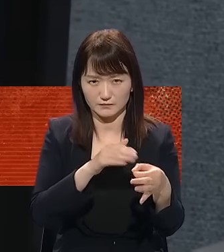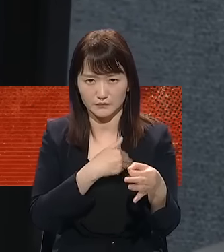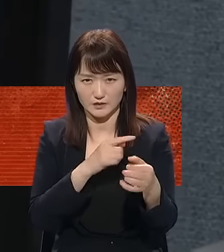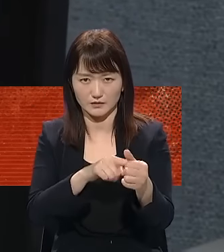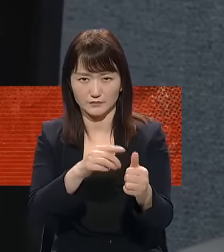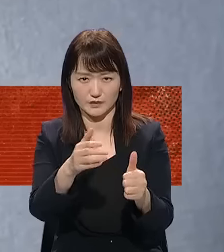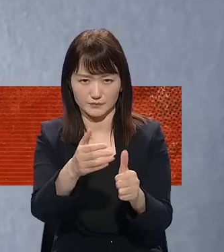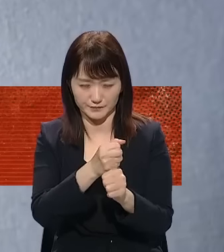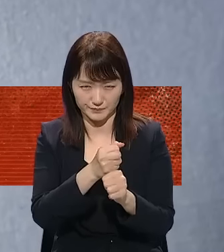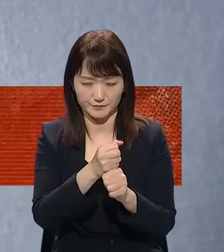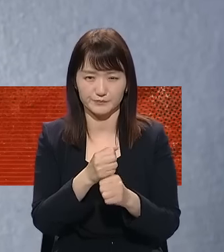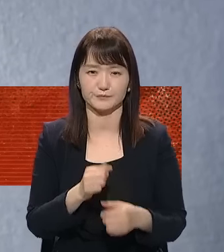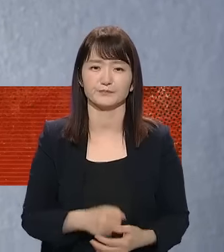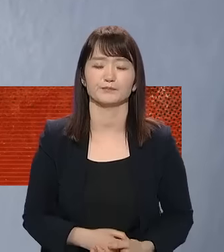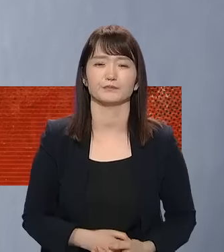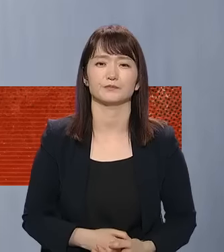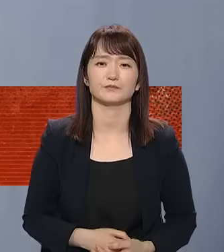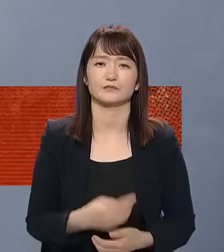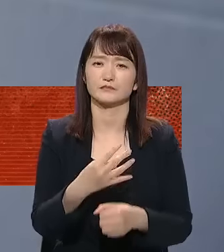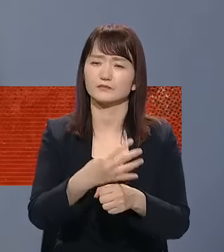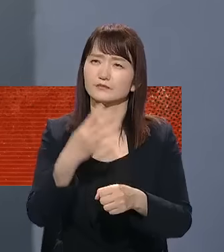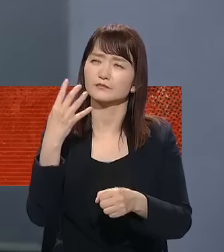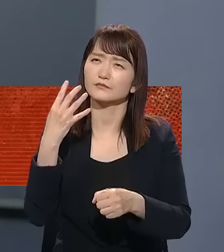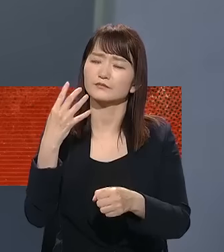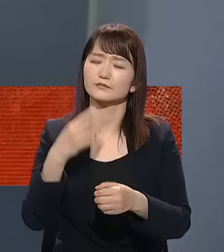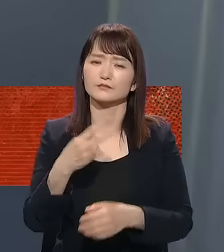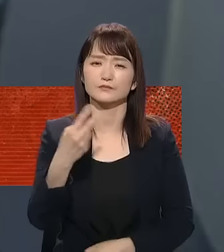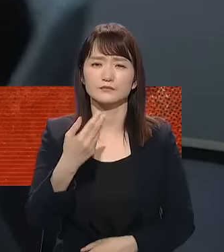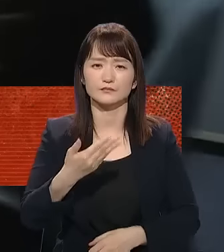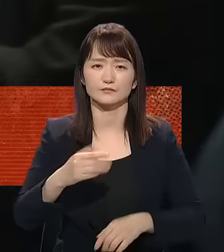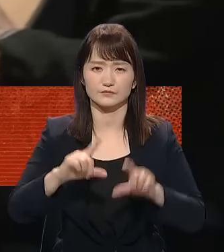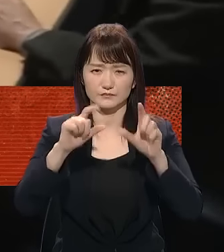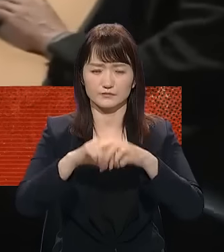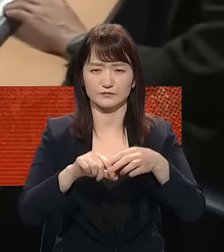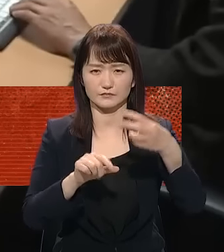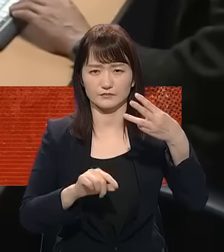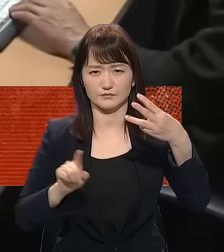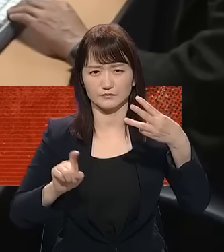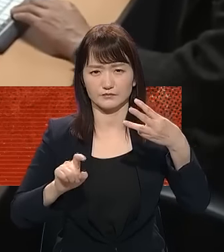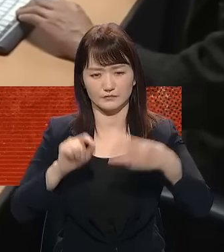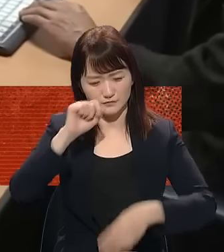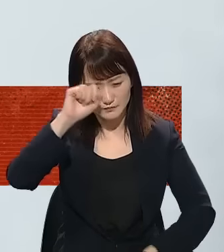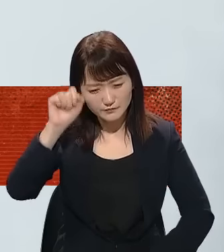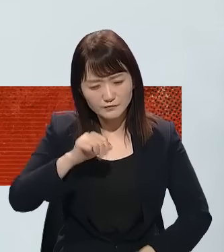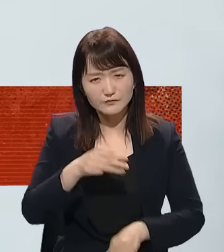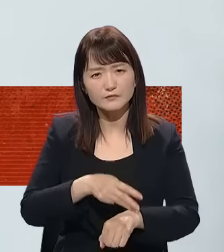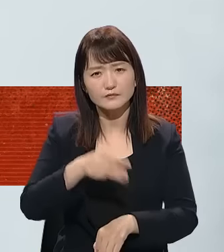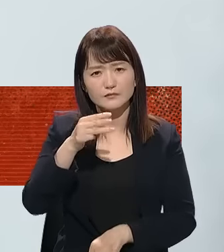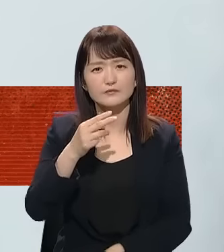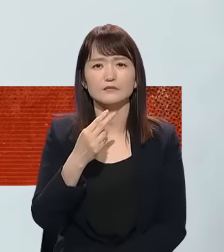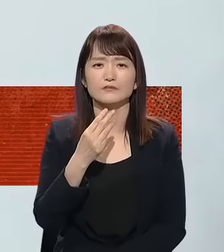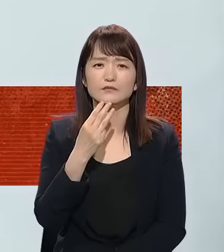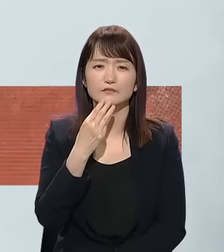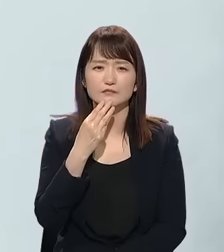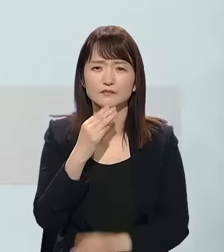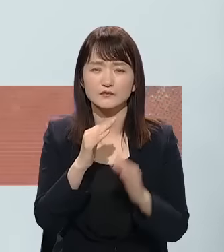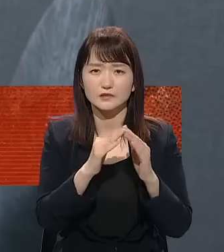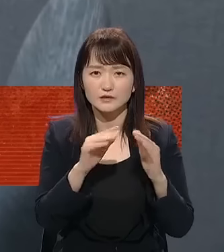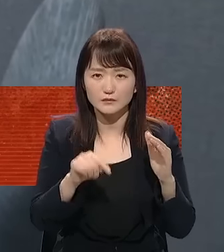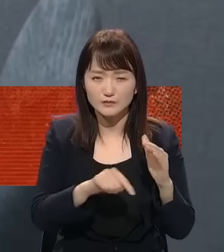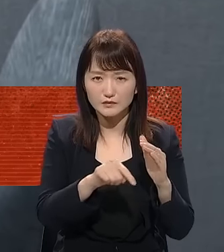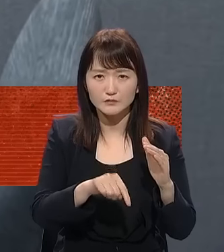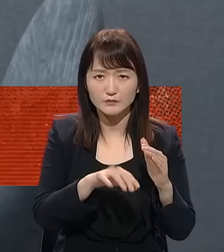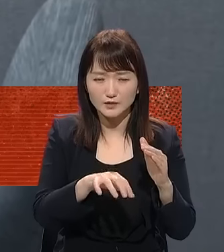붙잡았습니다 이들은 당시로부터 4년 전인 2009년 3월 10일 새벽 3시쯤 서울의 한 새 방에서 박씨를